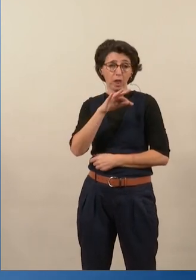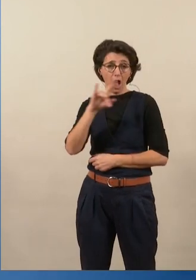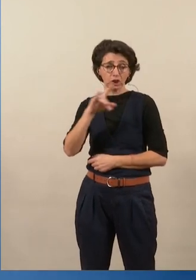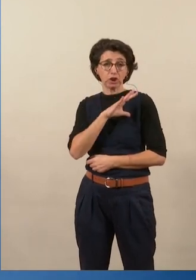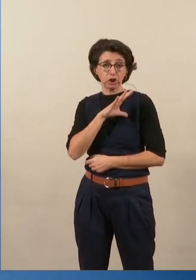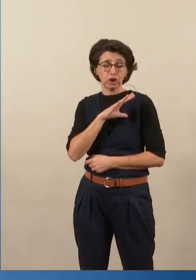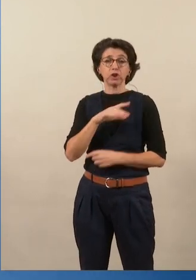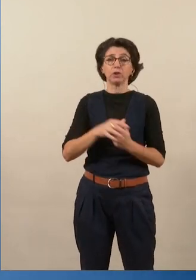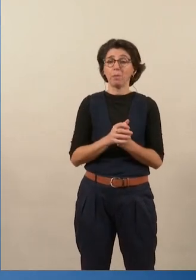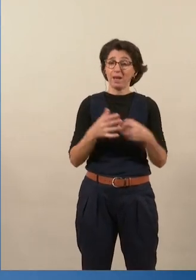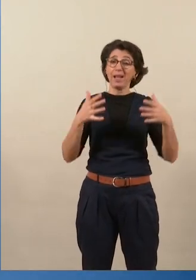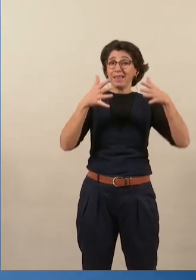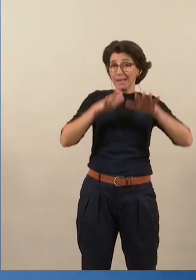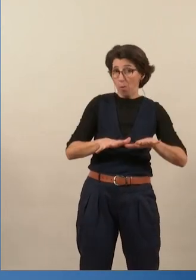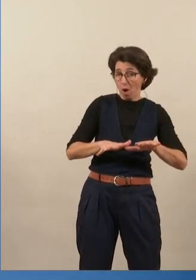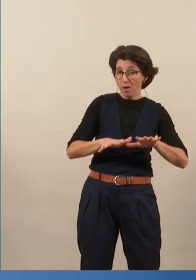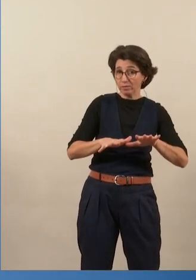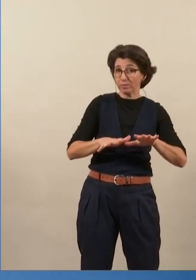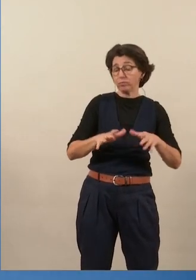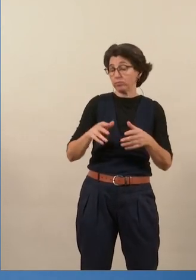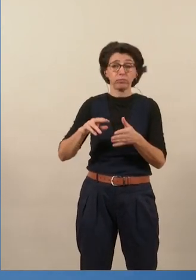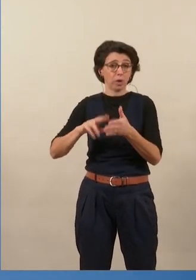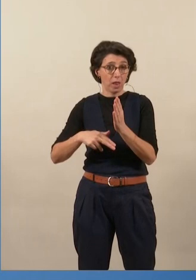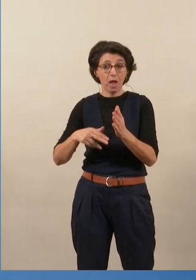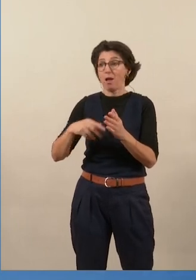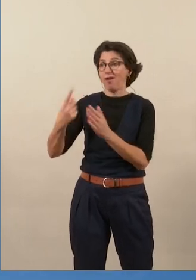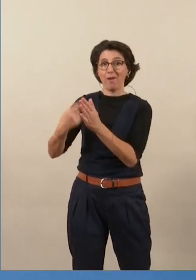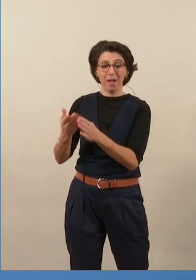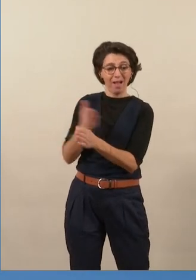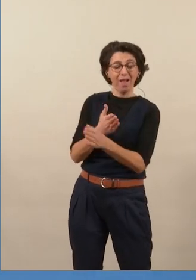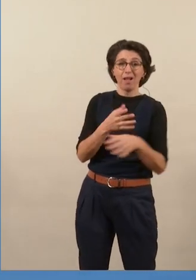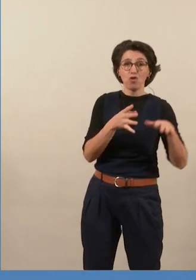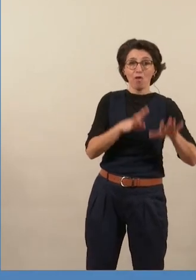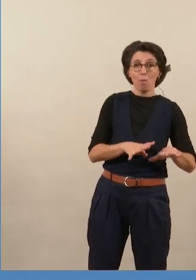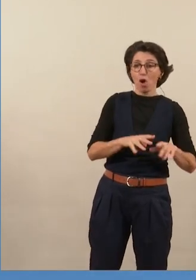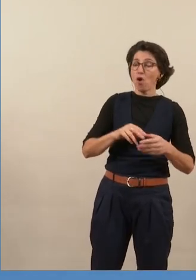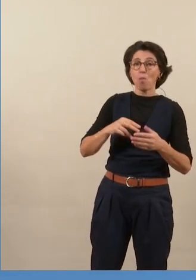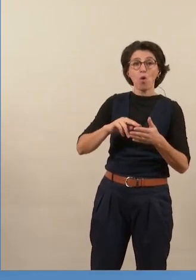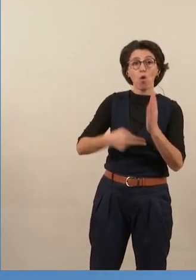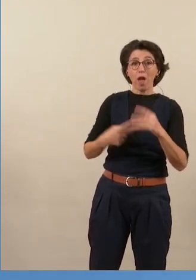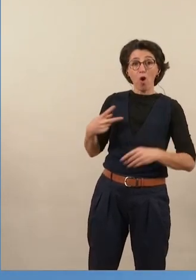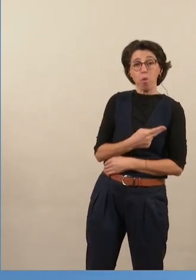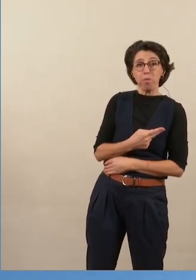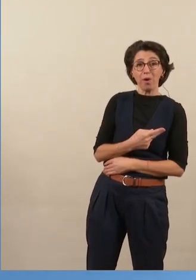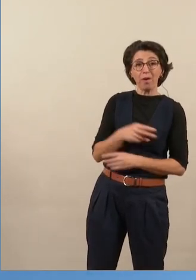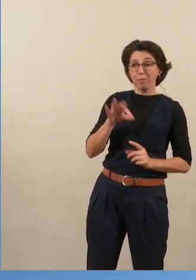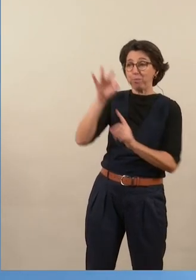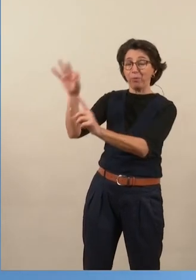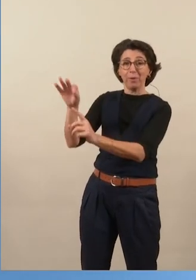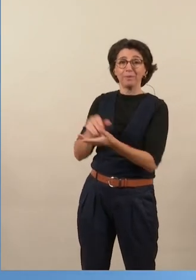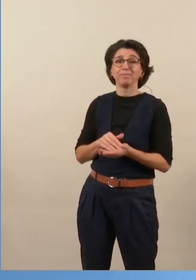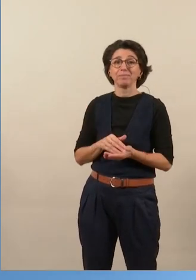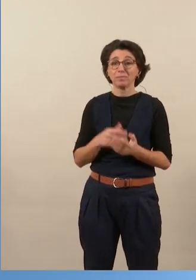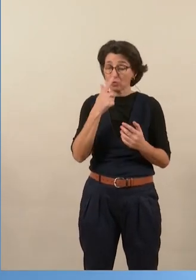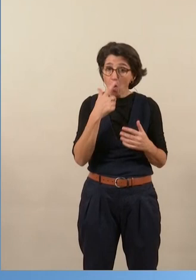au 9e mois d'arrêter son contrat et de la précariser il faut un certain culot Monsieur le Maire pour parvenir à